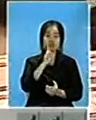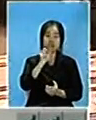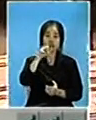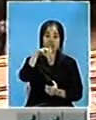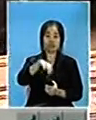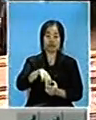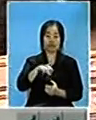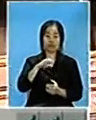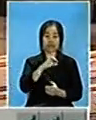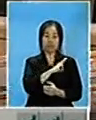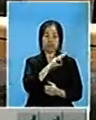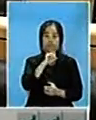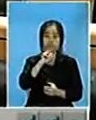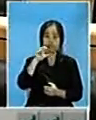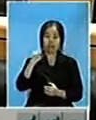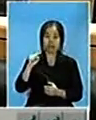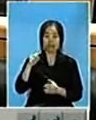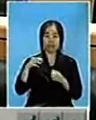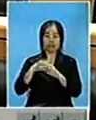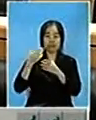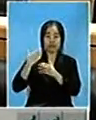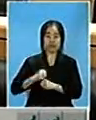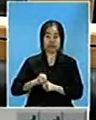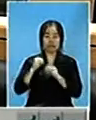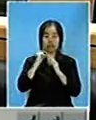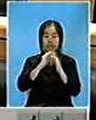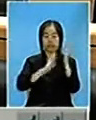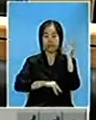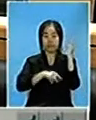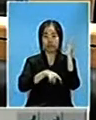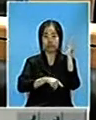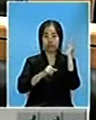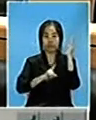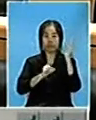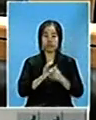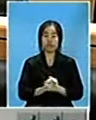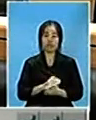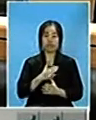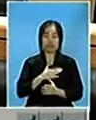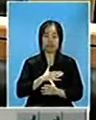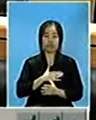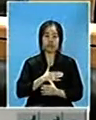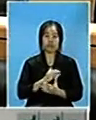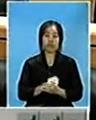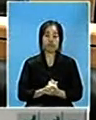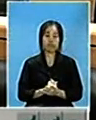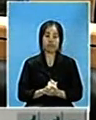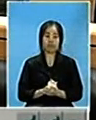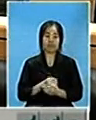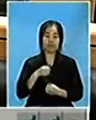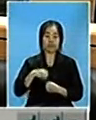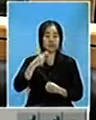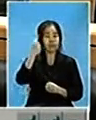ทลุงพรรคประชาธิปัตย์ผมขออนุญาตที่จะแสดงความเห็นต่อรายงานประจ